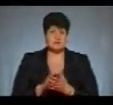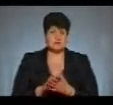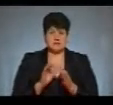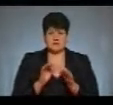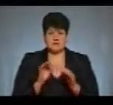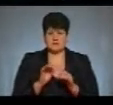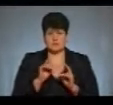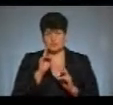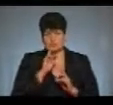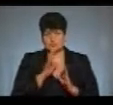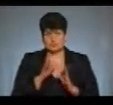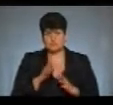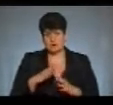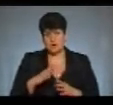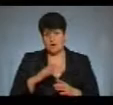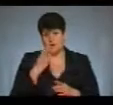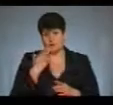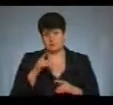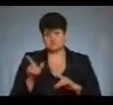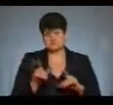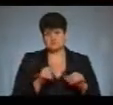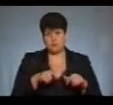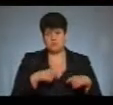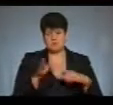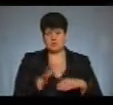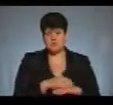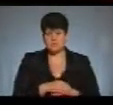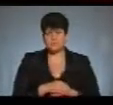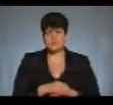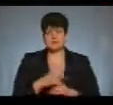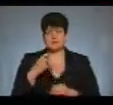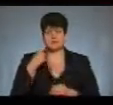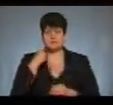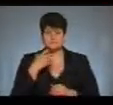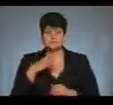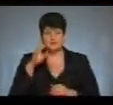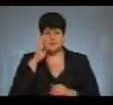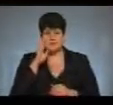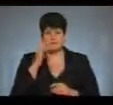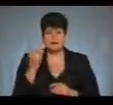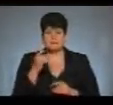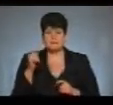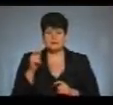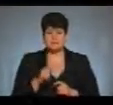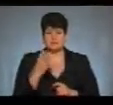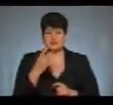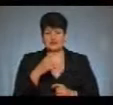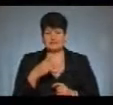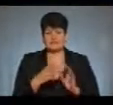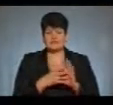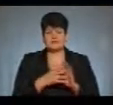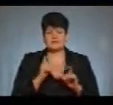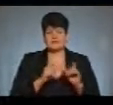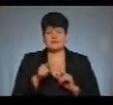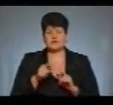незручності, почекаю, поки побіжать. 21-річний Дмитро Качалов першим пробіг дистанцію за 4 хвилини 9 секунд. Він студент